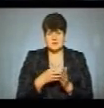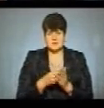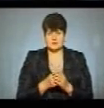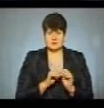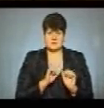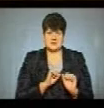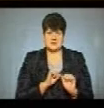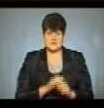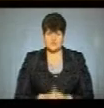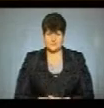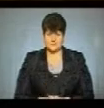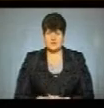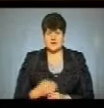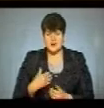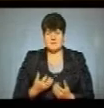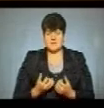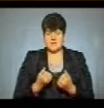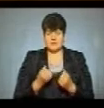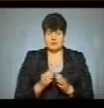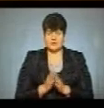підзахисного. Я підтримую дане.